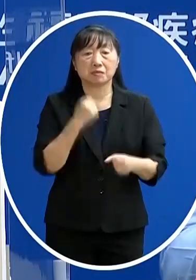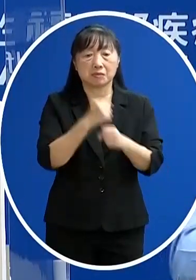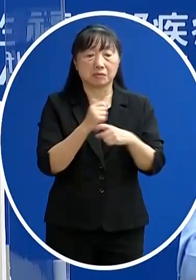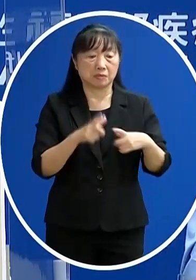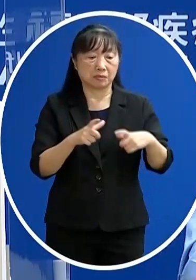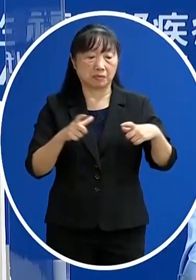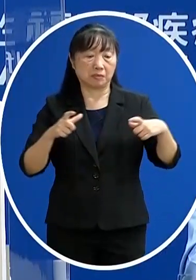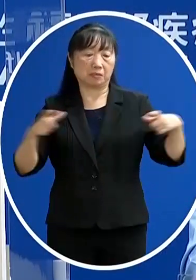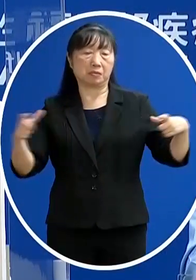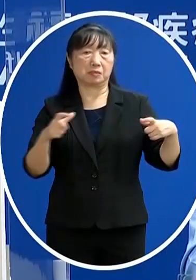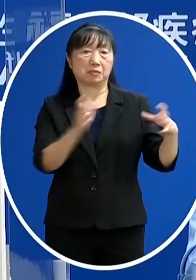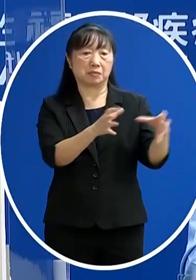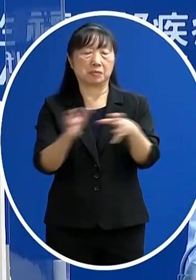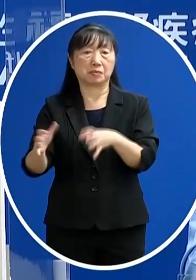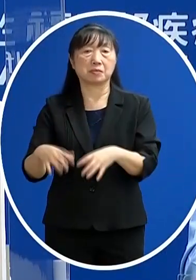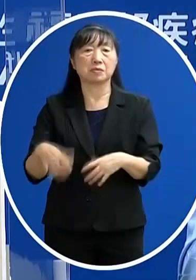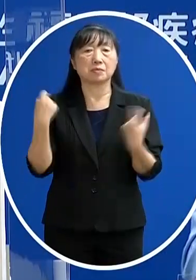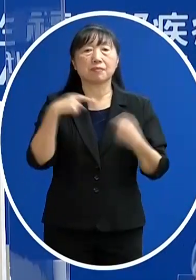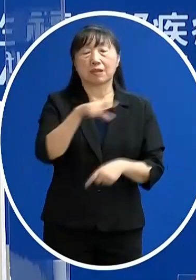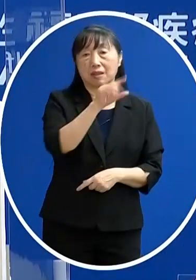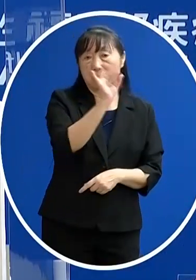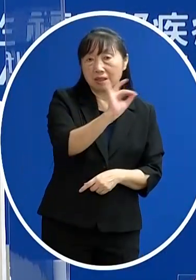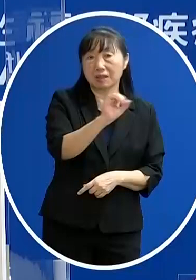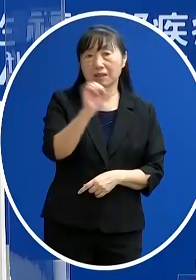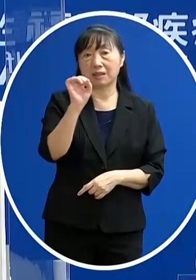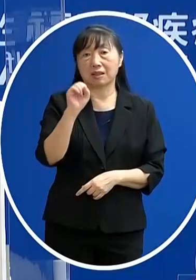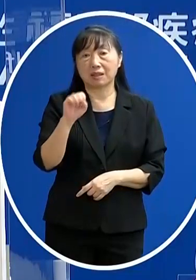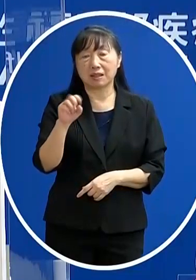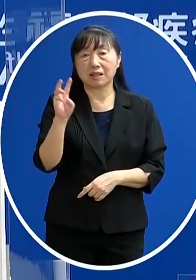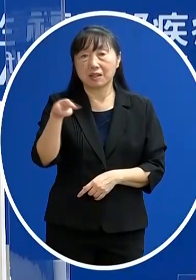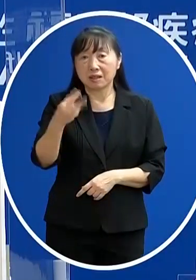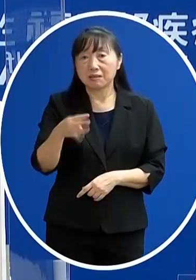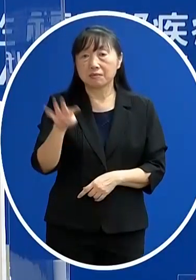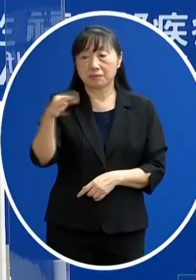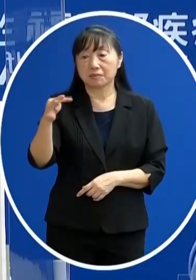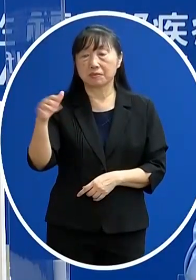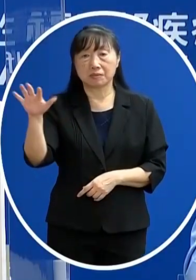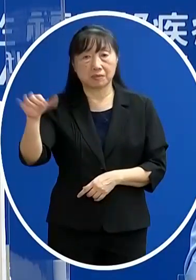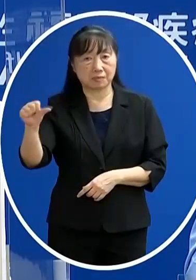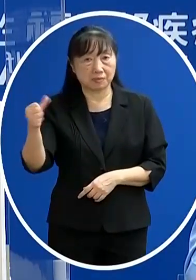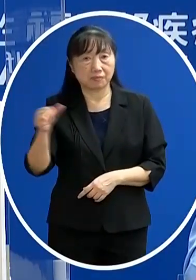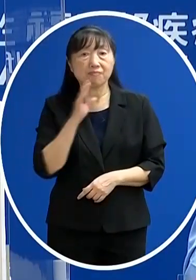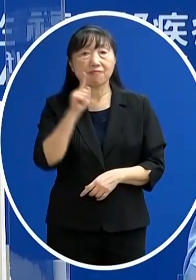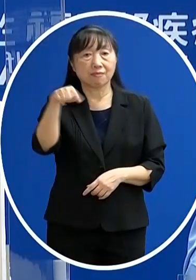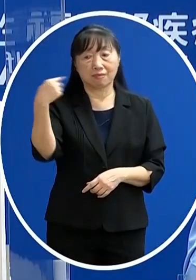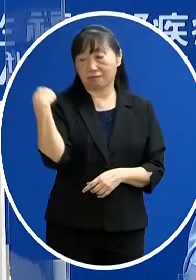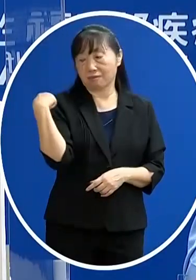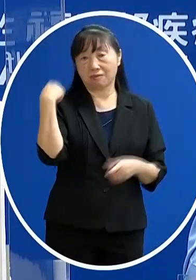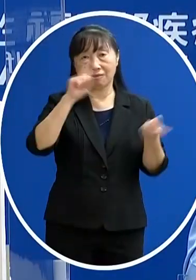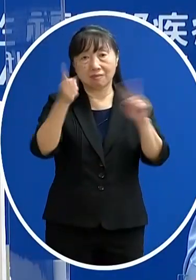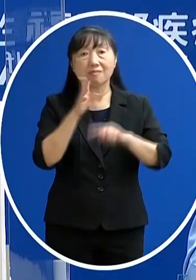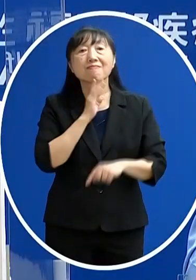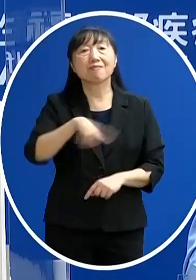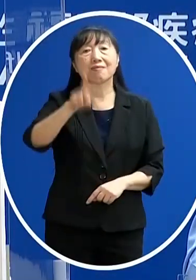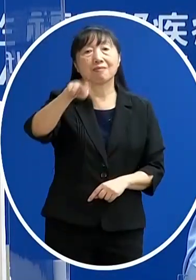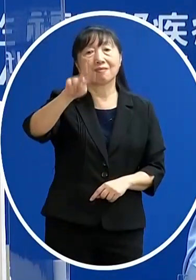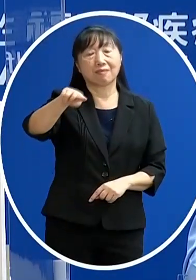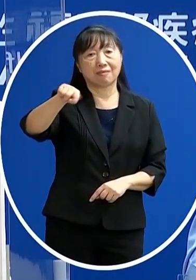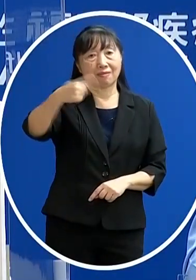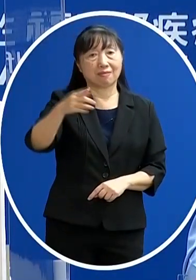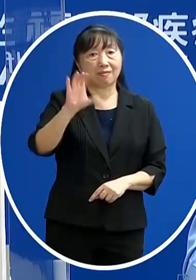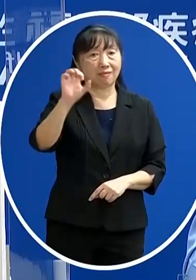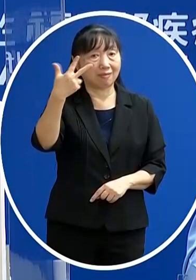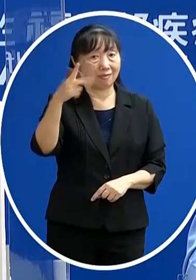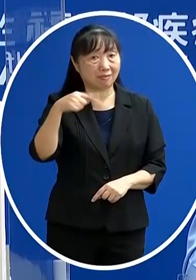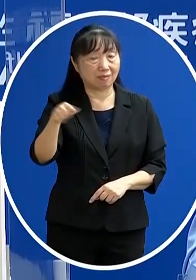大，好，先从100、300、400、500到昨天，哈，昨天一天哈，做了2197人，哈，总